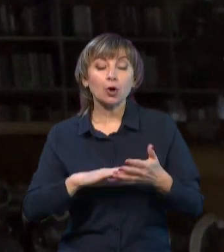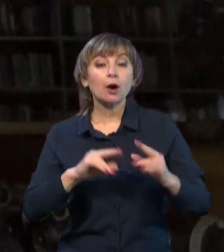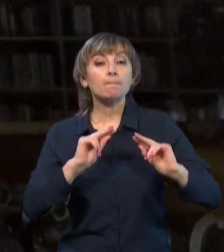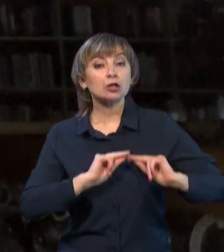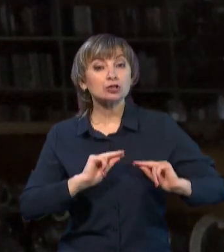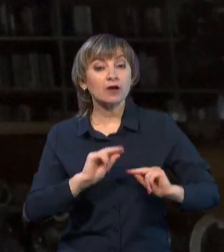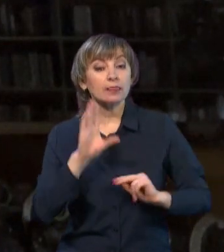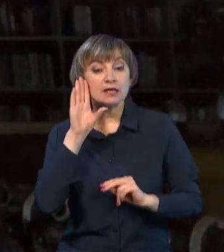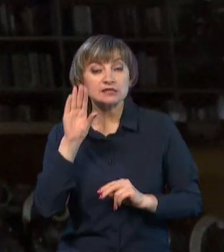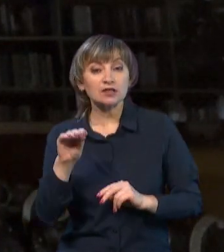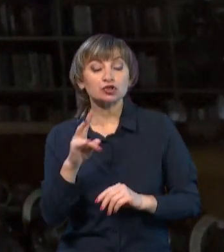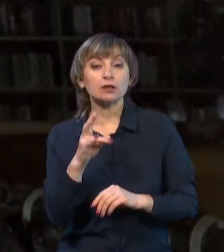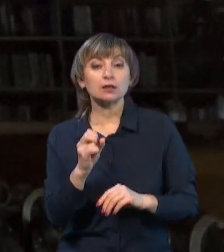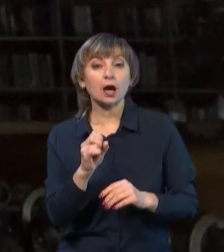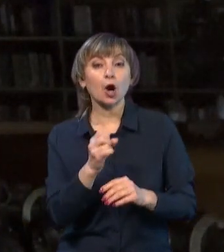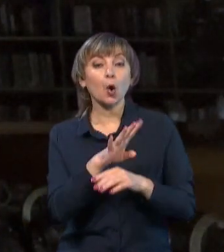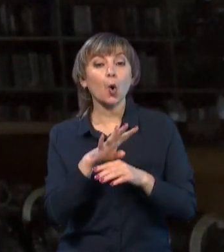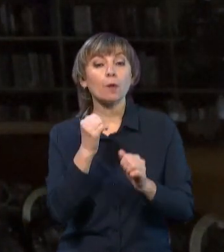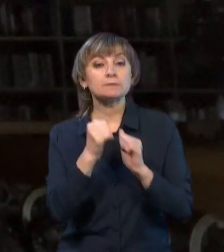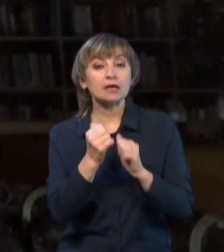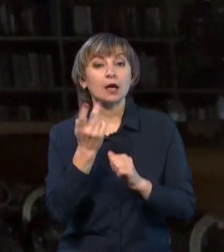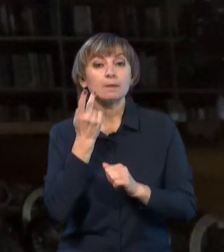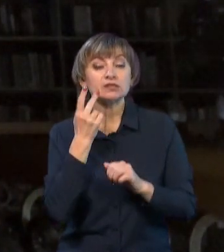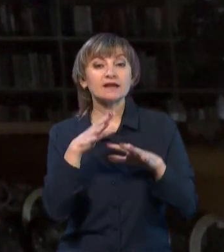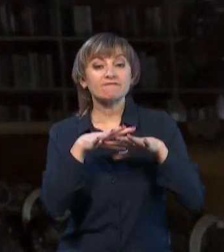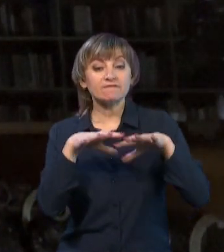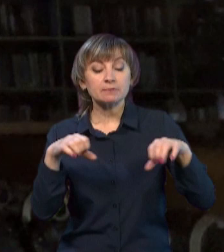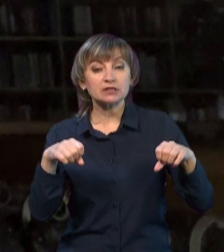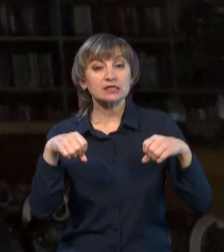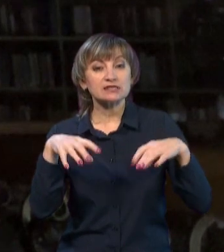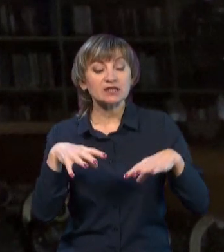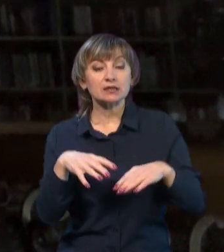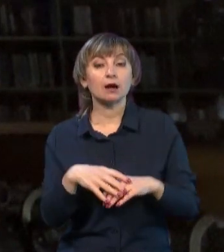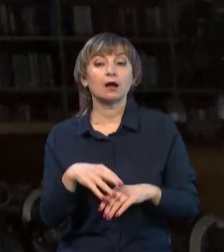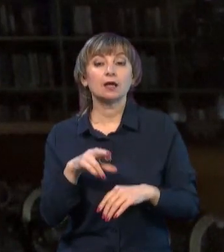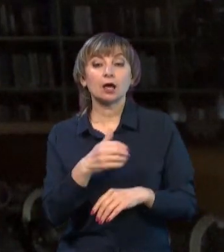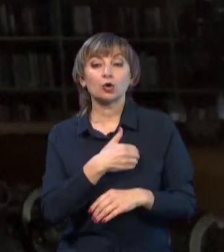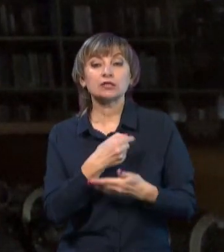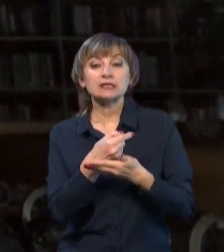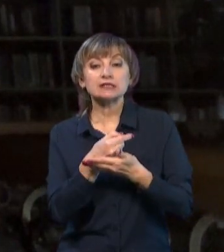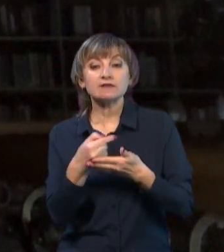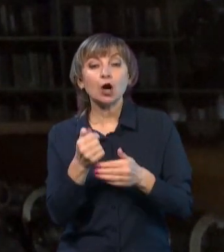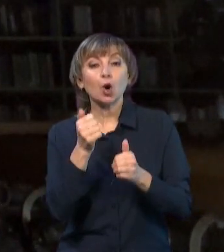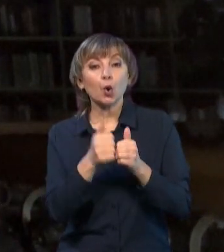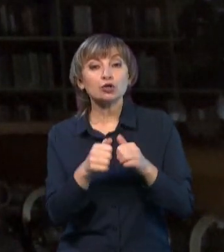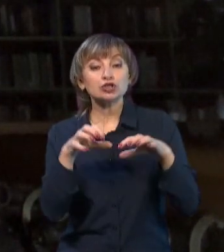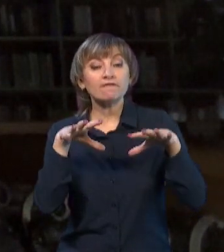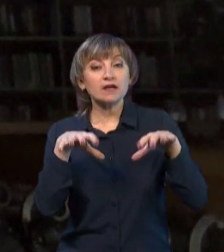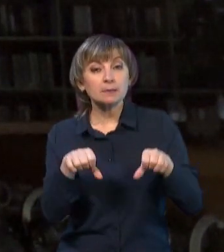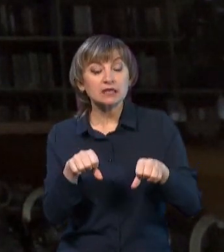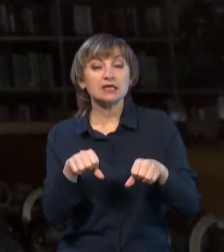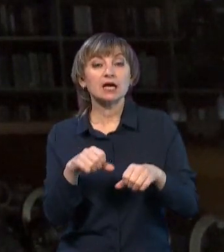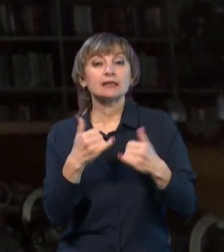працювати, незважаючи на обстріли, на постійне вимкнення світла. А я хотіла би зауважити, що кожне вимкнення світла